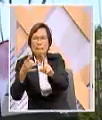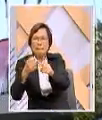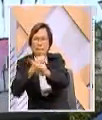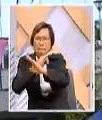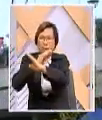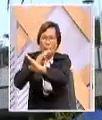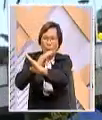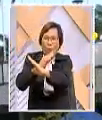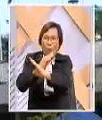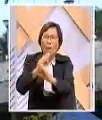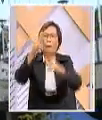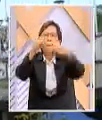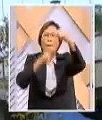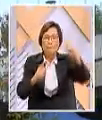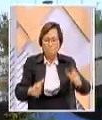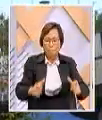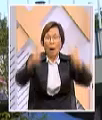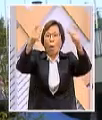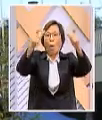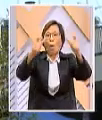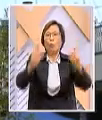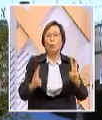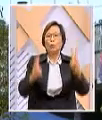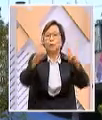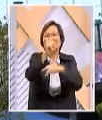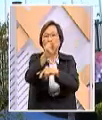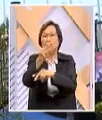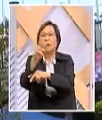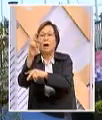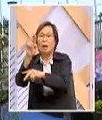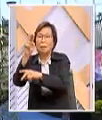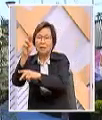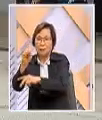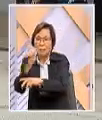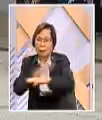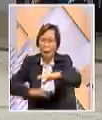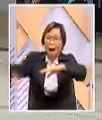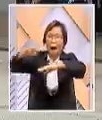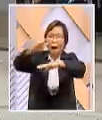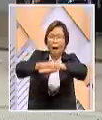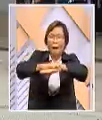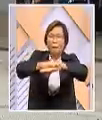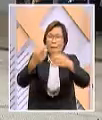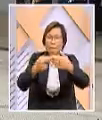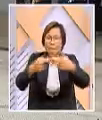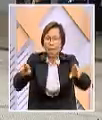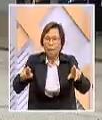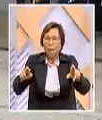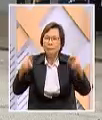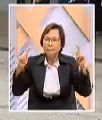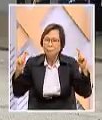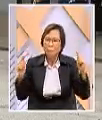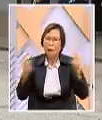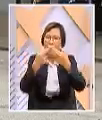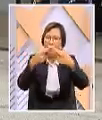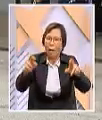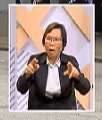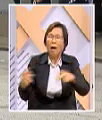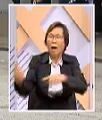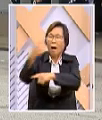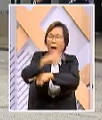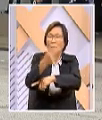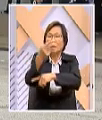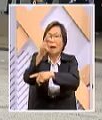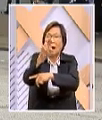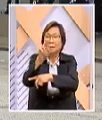bangunan Wisma TV RPM. Dan di atas itulah majlis pelancaran pelepasan bersempena dengan perasmian hari